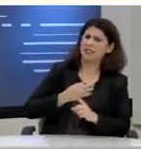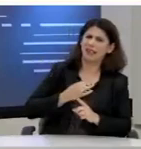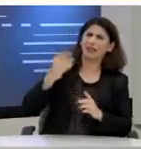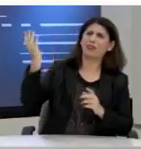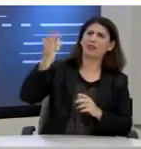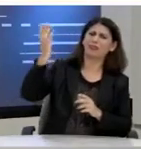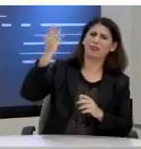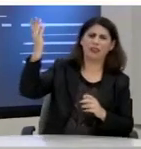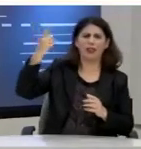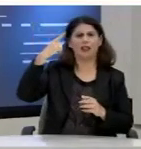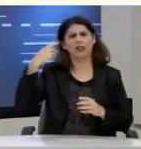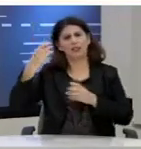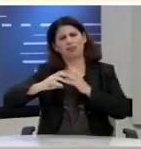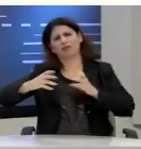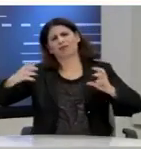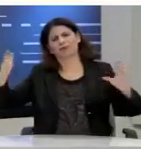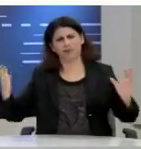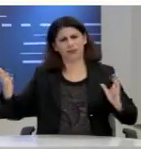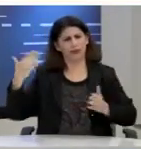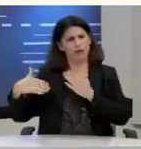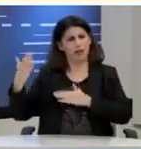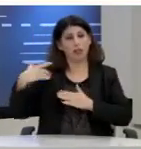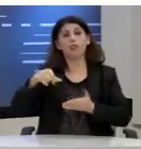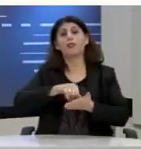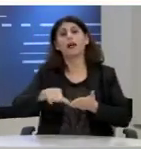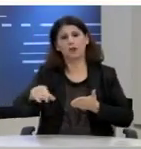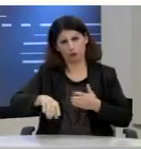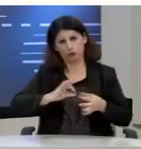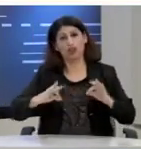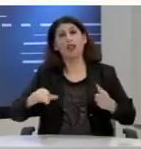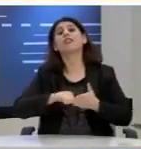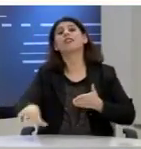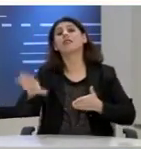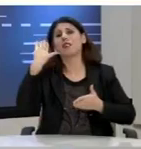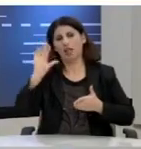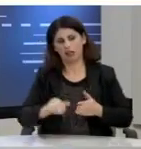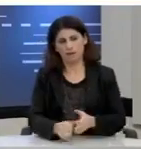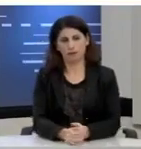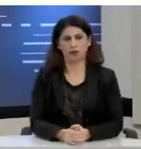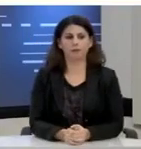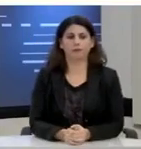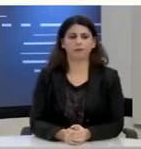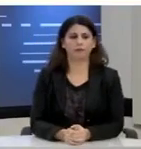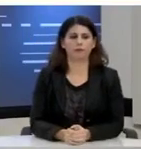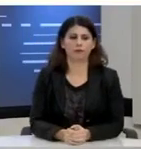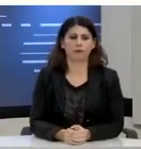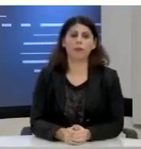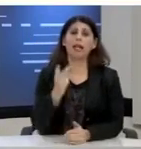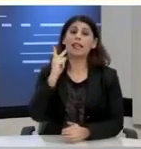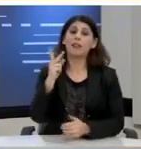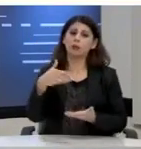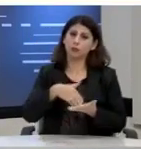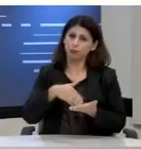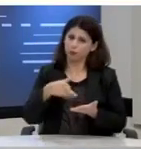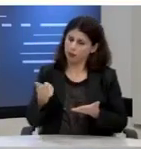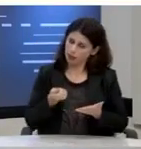περί Βιλεάτια και λοιπά του παρελθόντος. Δεν διαγράφονται έτσι οι ιστορίες. Και να κάνω και 2 διευκρινήσεις